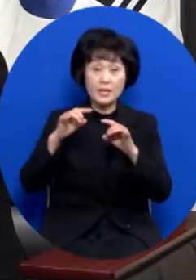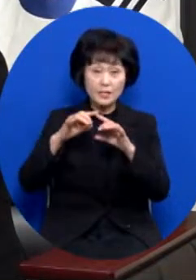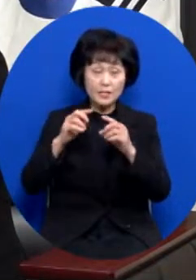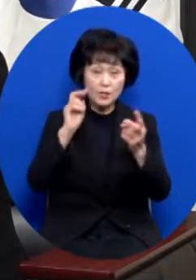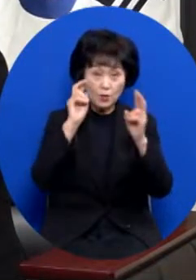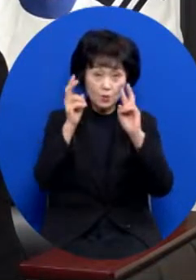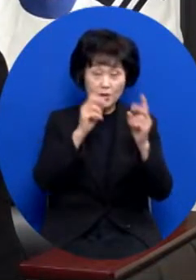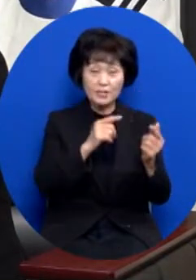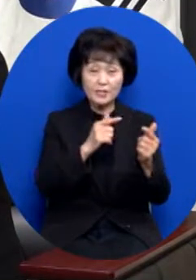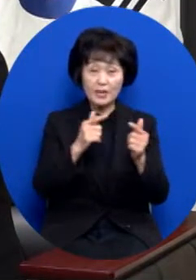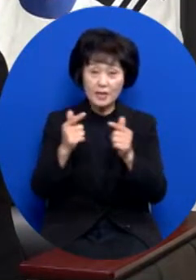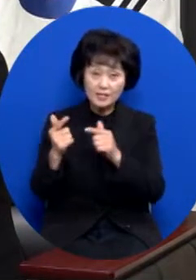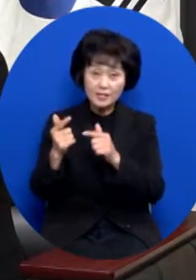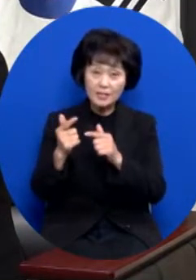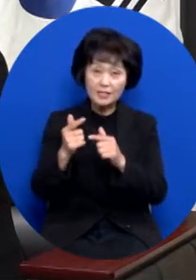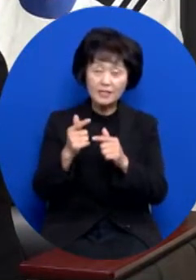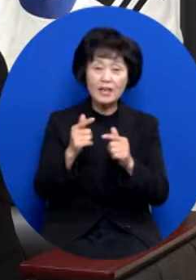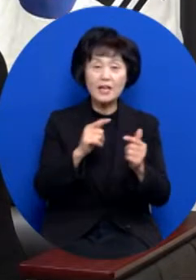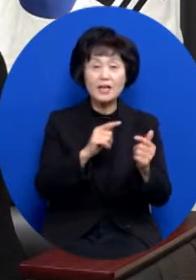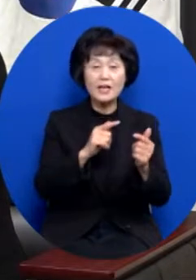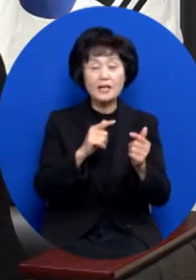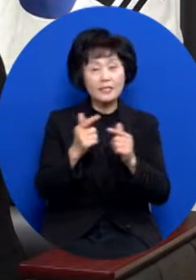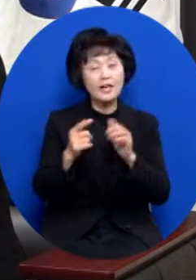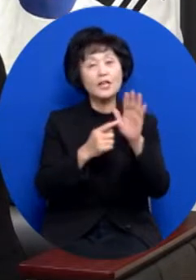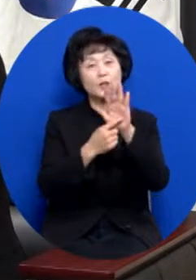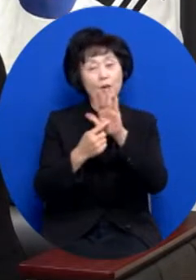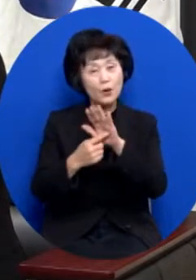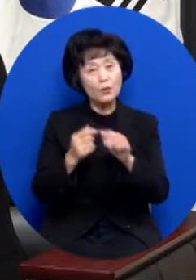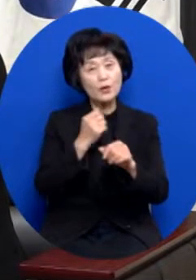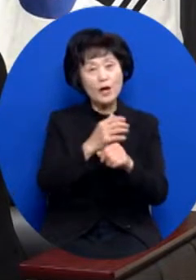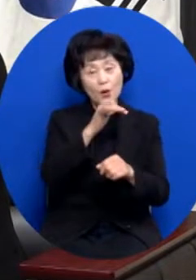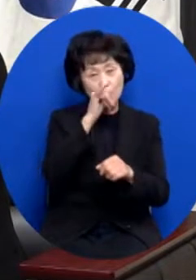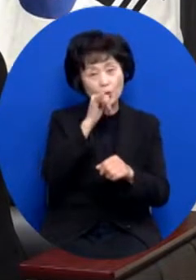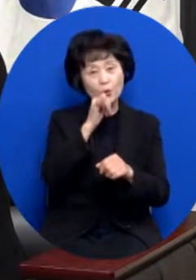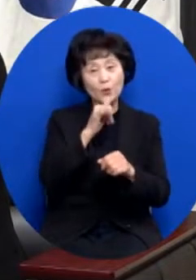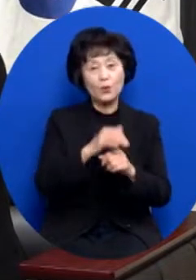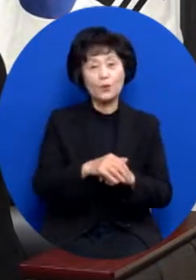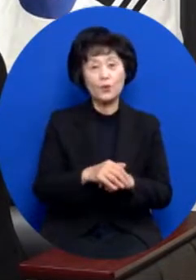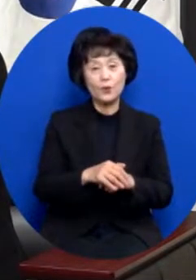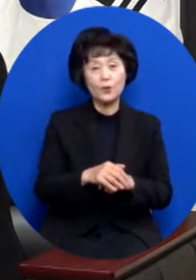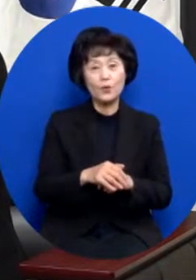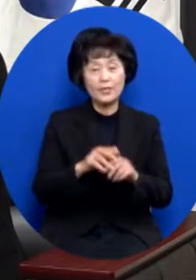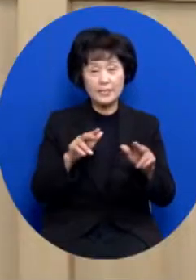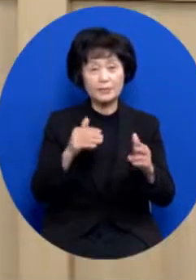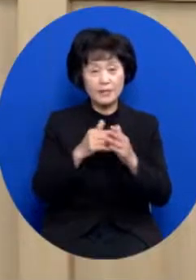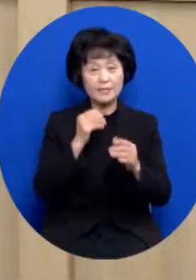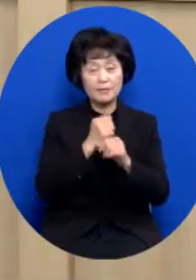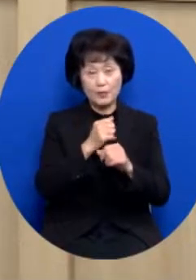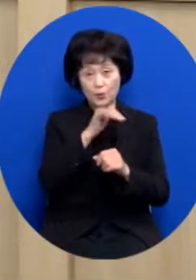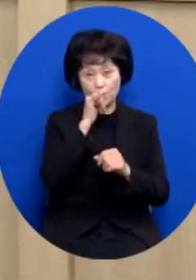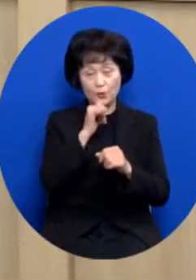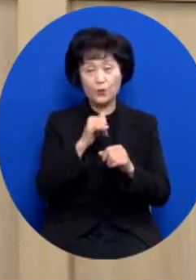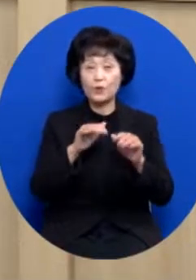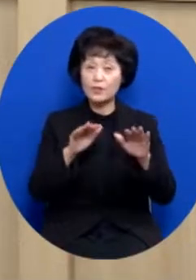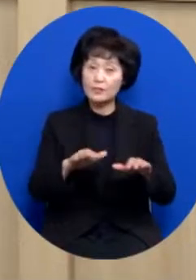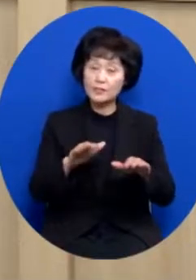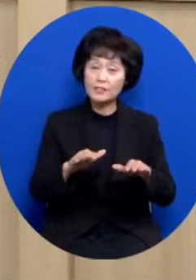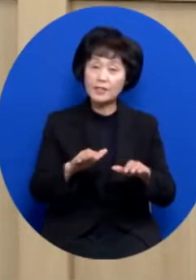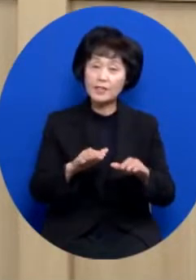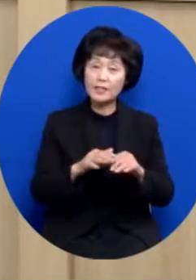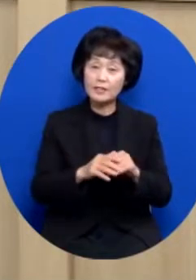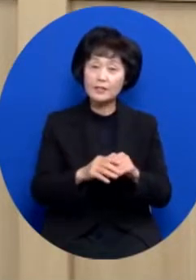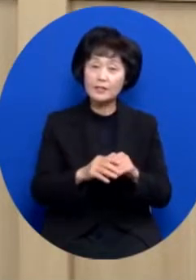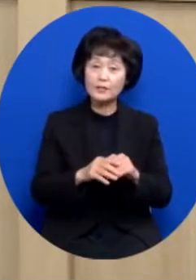회사들의 샵들을 저희가 아프리카 한 30개국에 한 1800개의 샵들을 지금까지 만들어 왔고요 현재는